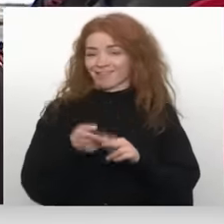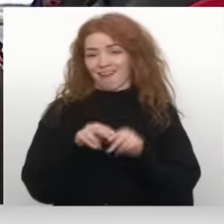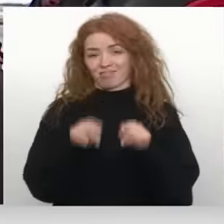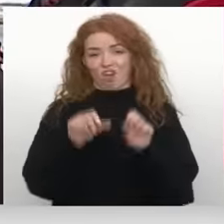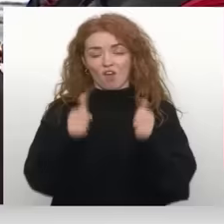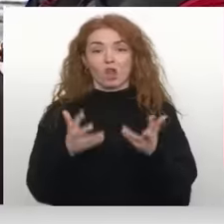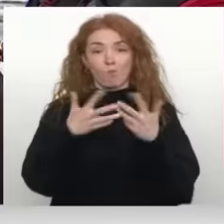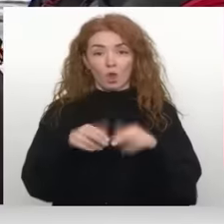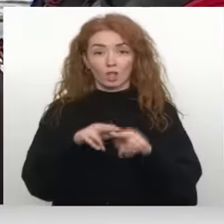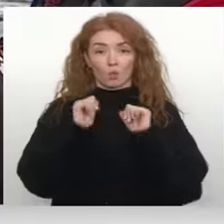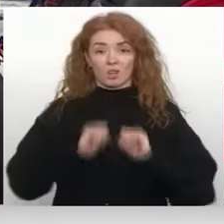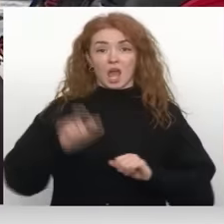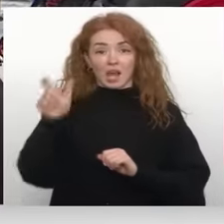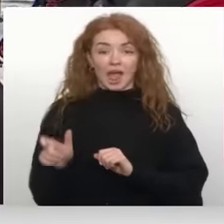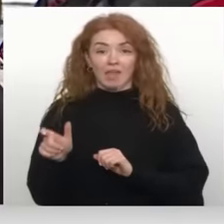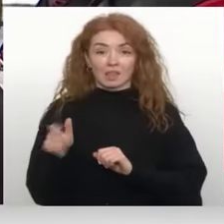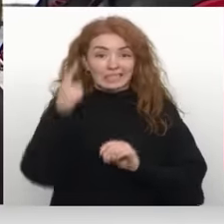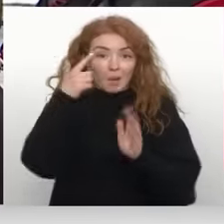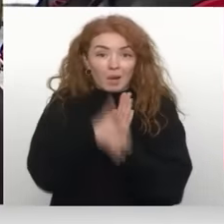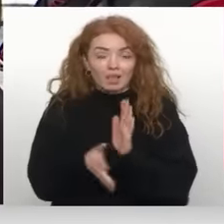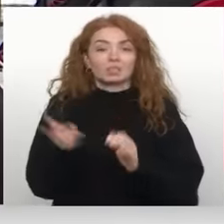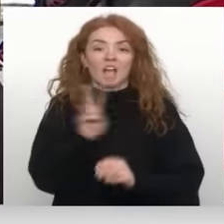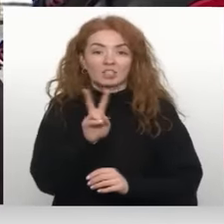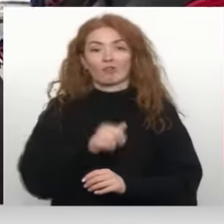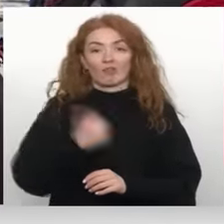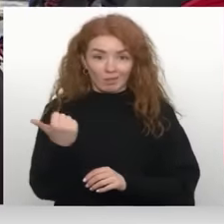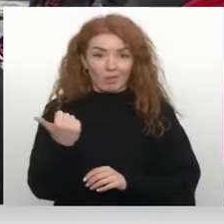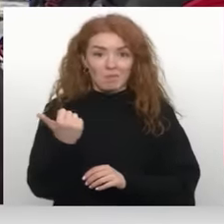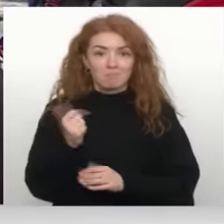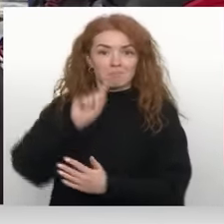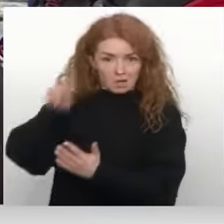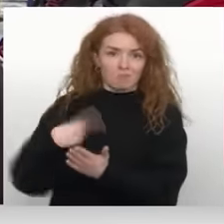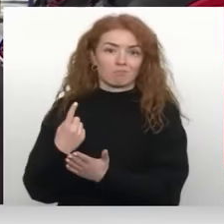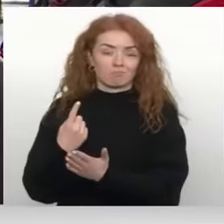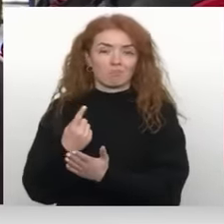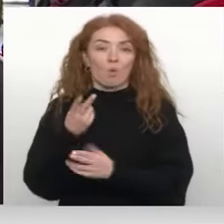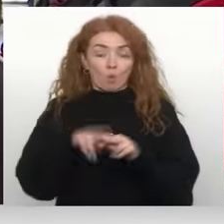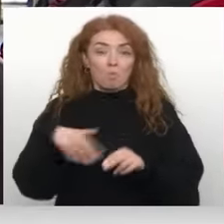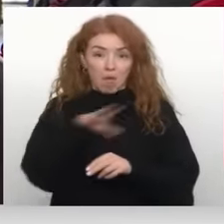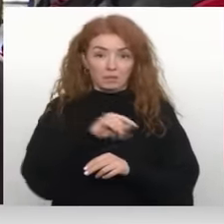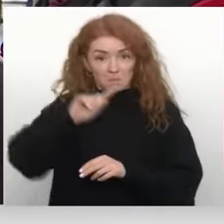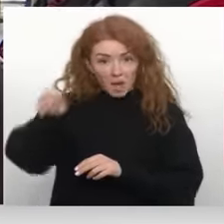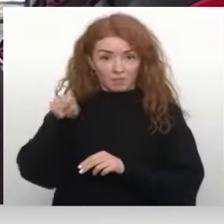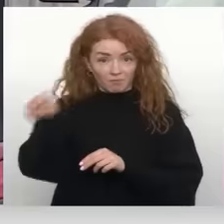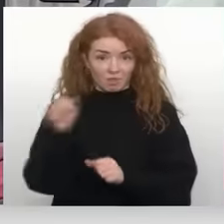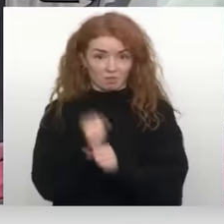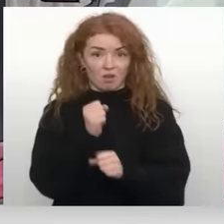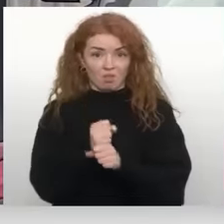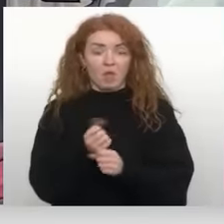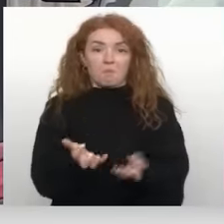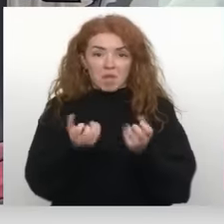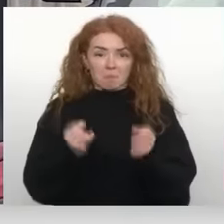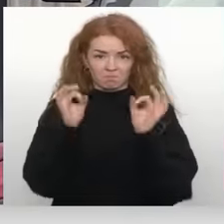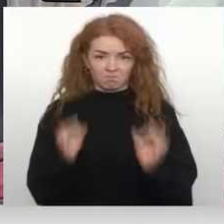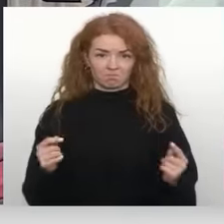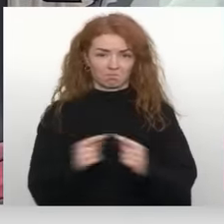politiķi un ierēģi ir spējīgi saprast to, ko viņiem prasam. Un mēs viņam prasam strādāt un pieņemt saprotamus